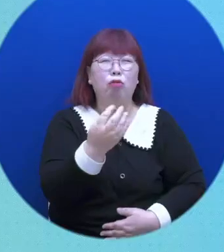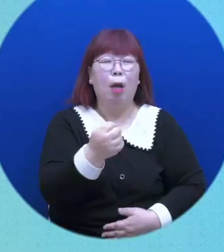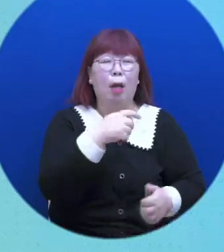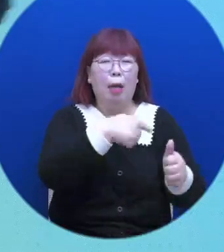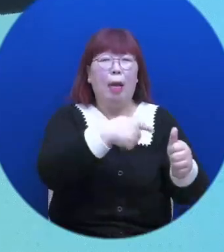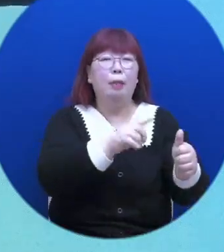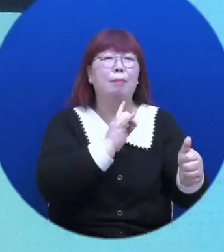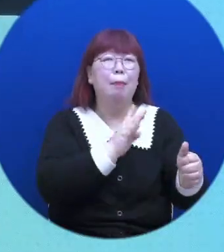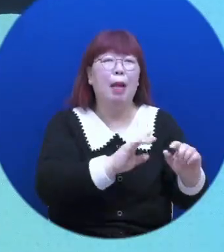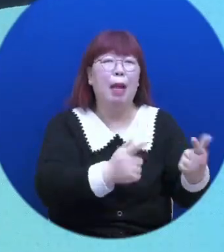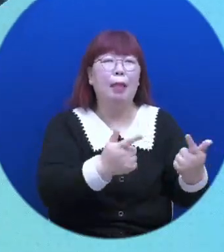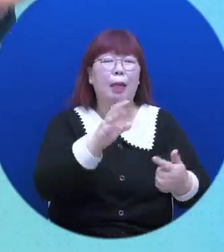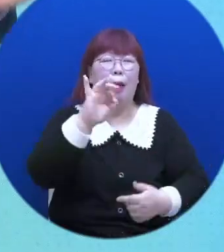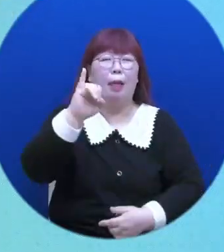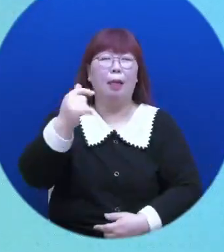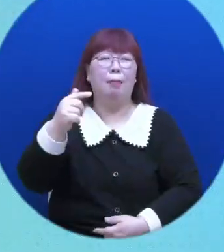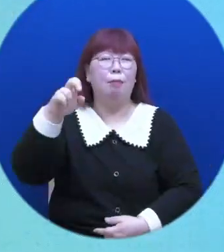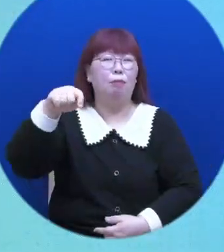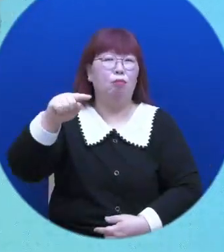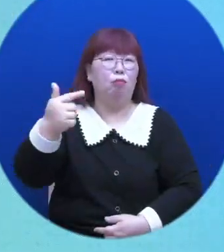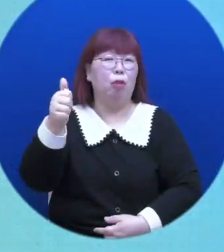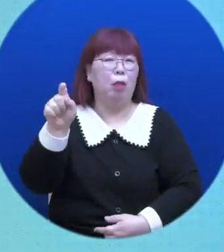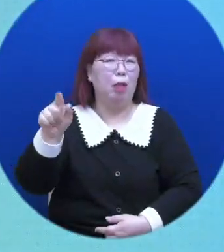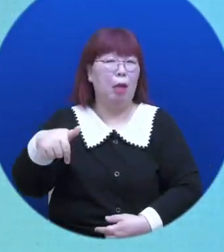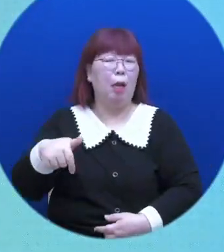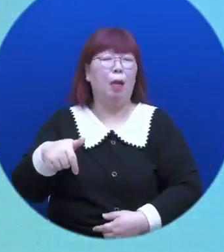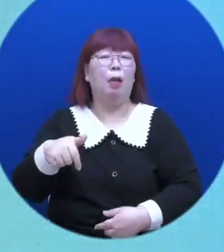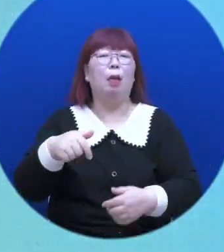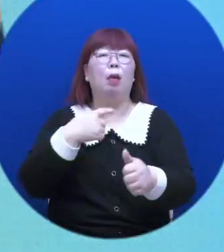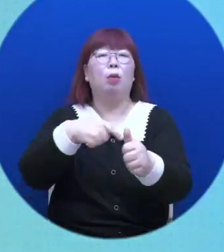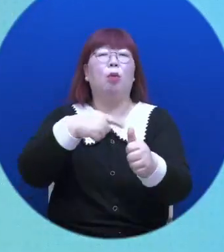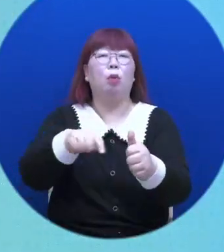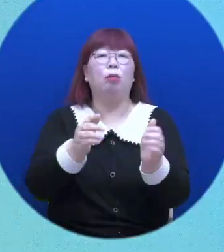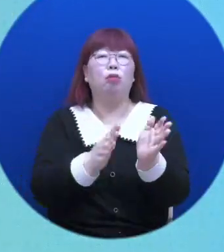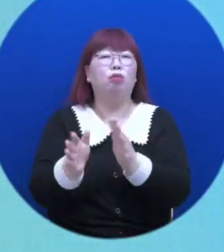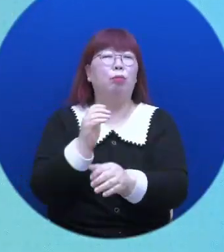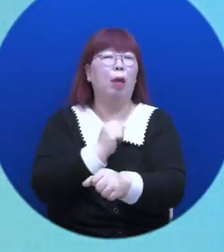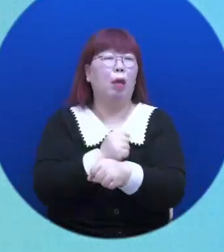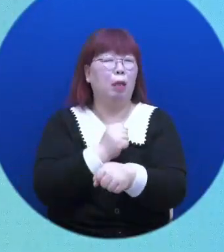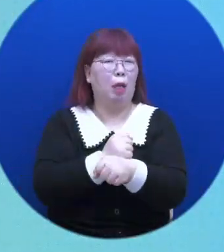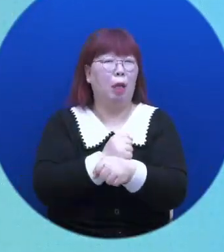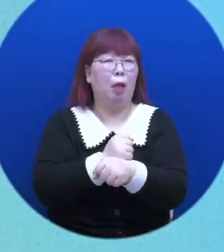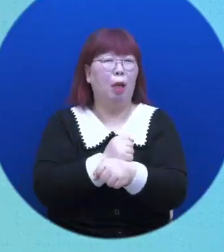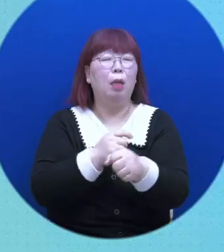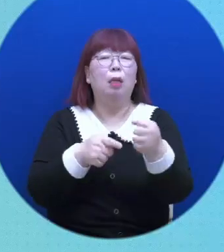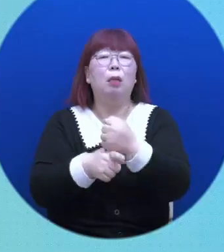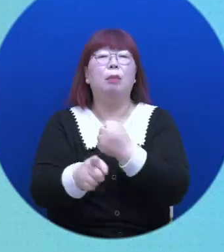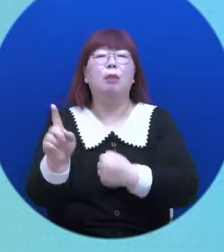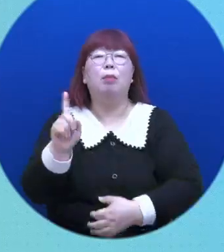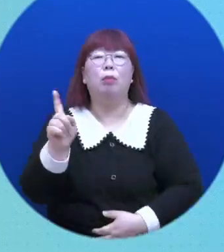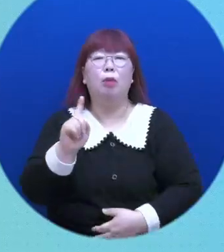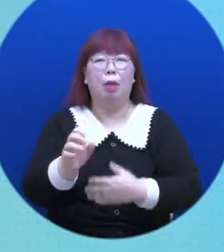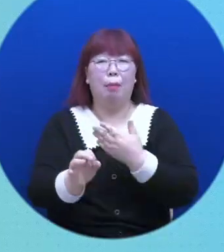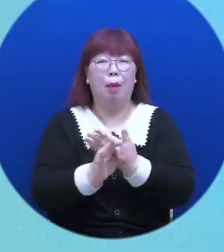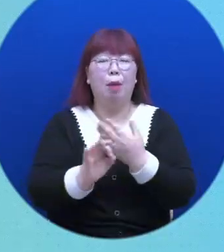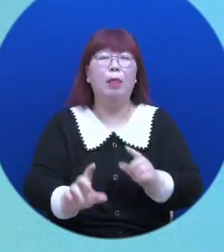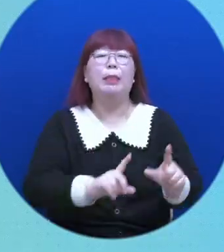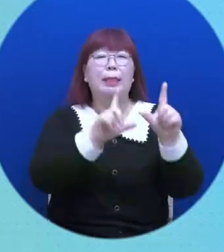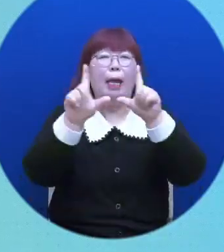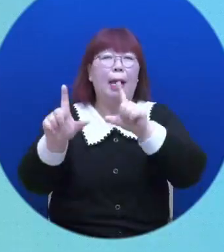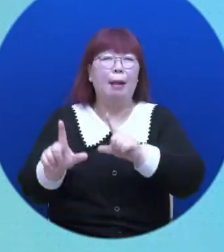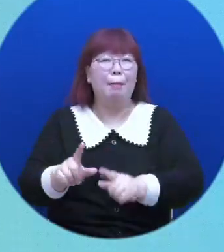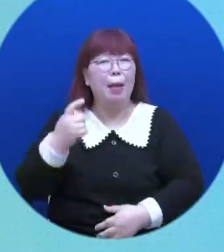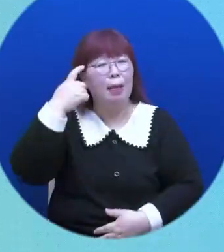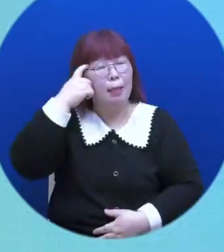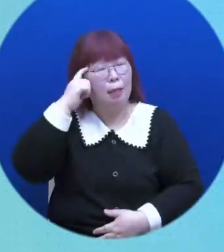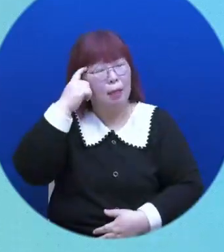아니라 인문학적 교육을 준비시키는구나. 인문학적 교육이란 무엇입니까? 삶의 지혜,